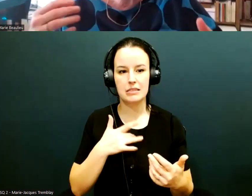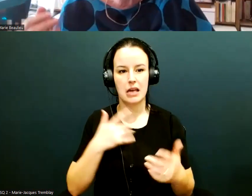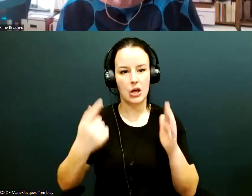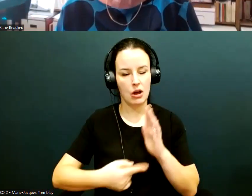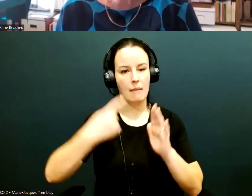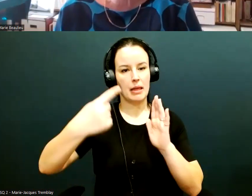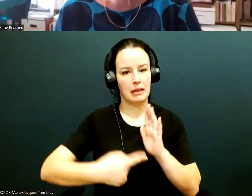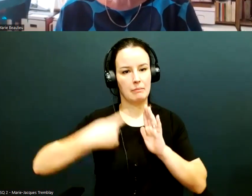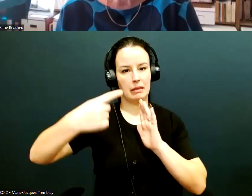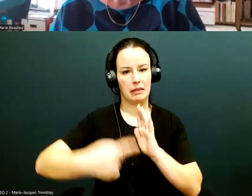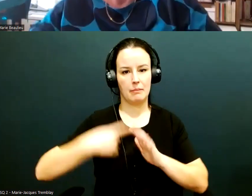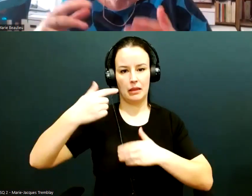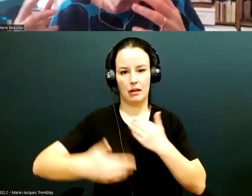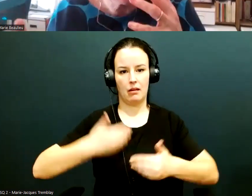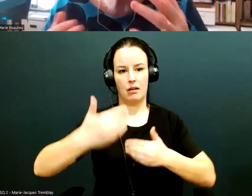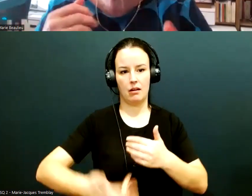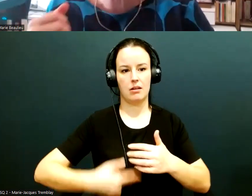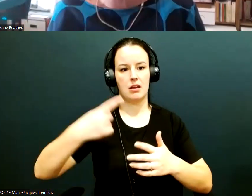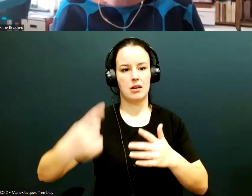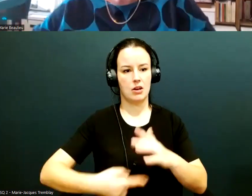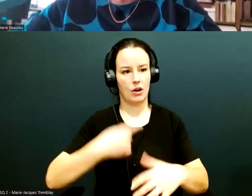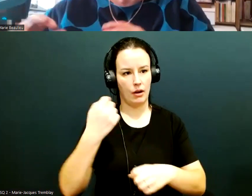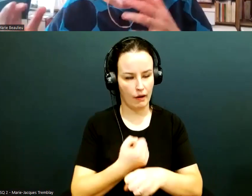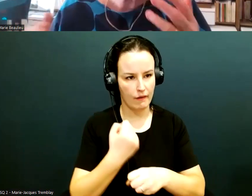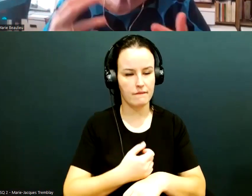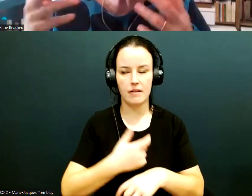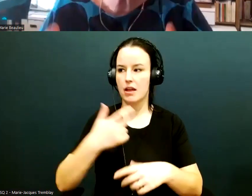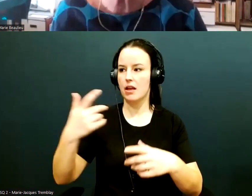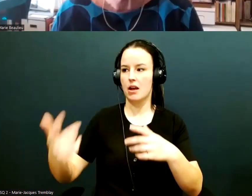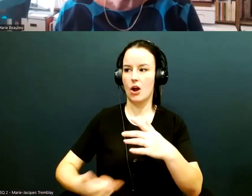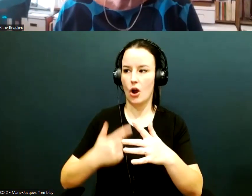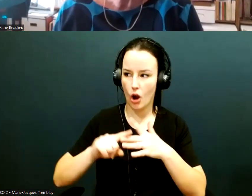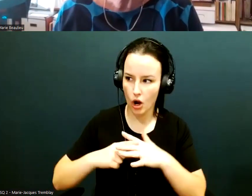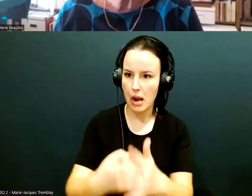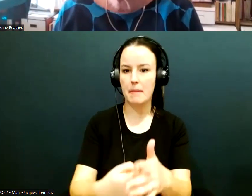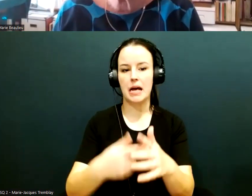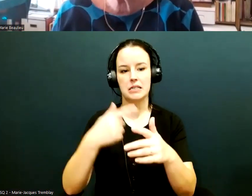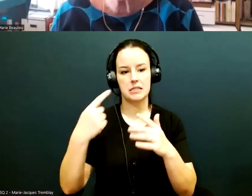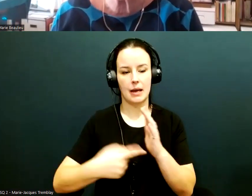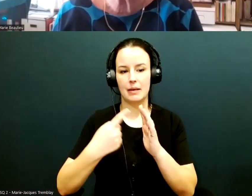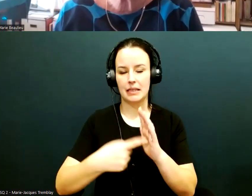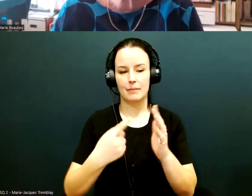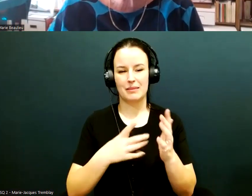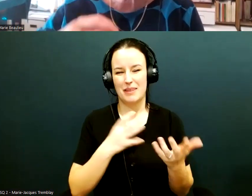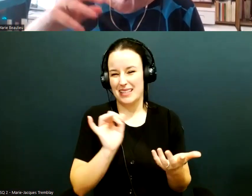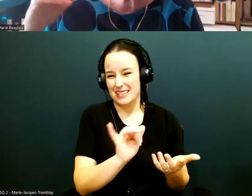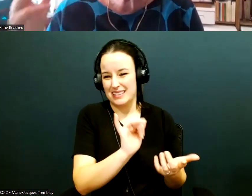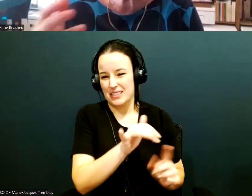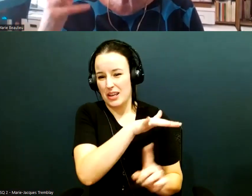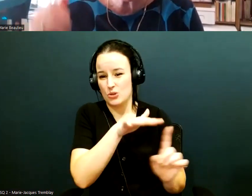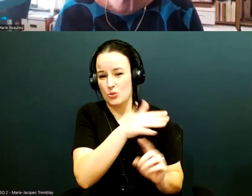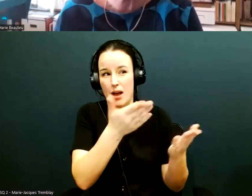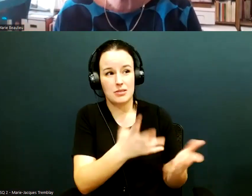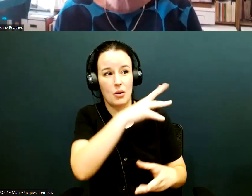toujours en train de réintroduire des gens dans le programme, travailler avec eux. » Mais c'est aussi la réalité.